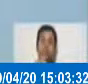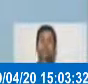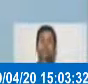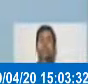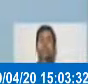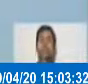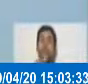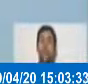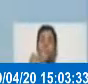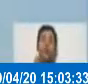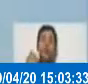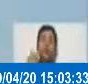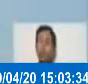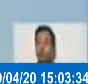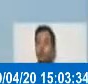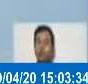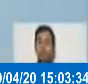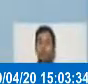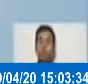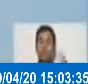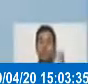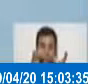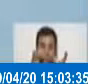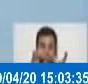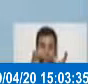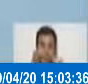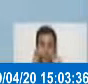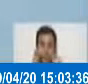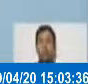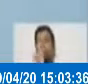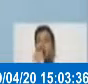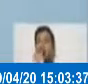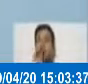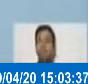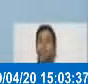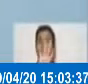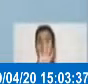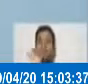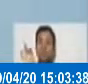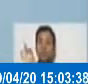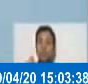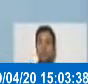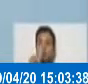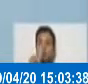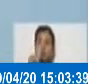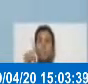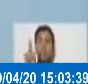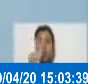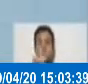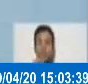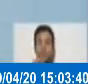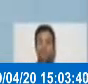2412 জন। এরা বাড়িতেই আছেন এবং প্রাতিষ্ঠানিক কোয়ারেন্টাইনে আছেন 132 জন, এবং মোট